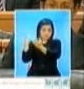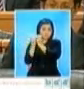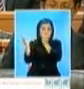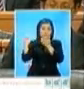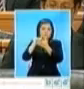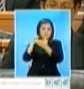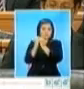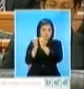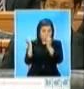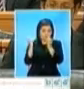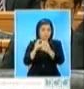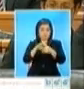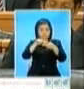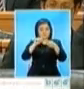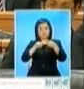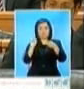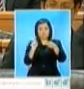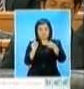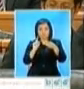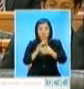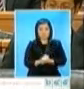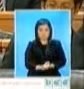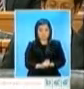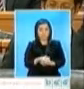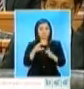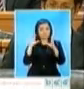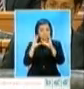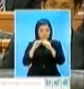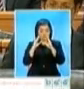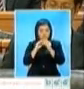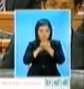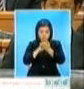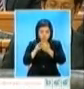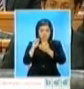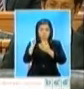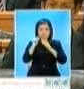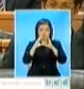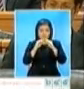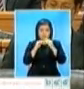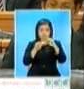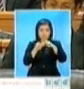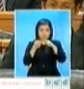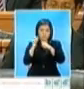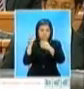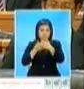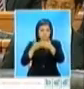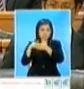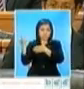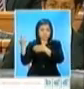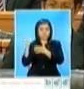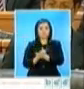แก้ไขรัฐธรรมนูญได้ซึ่งจะทำให้การประชุมเป็นไปด้วยความเรียบร้อยราบรื่นมิฉะนั้นพวกกระผม